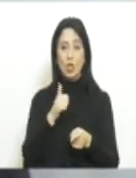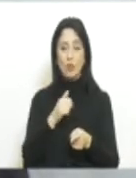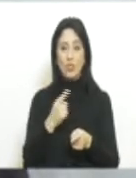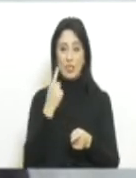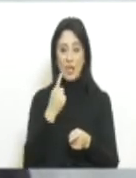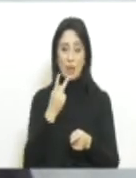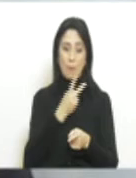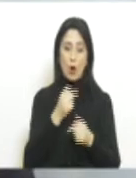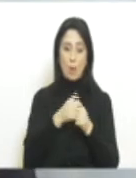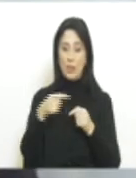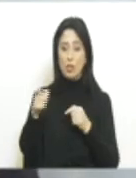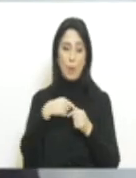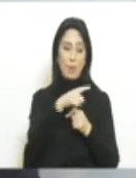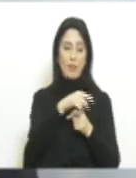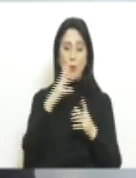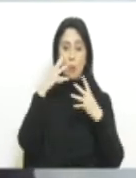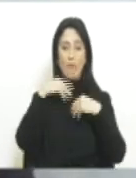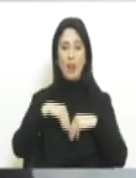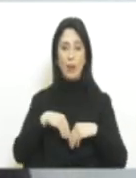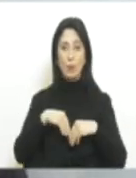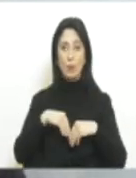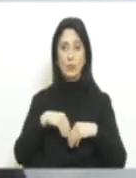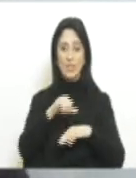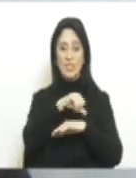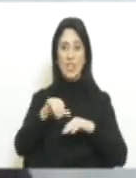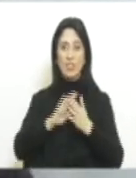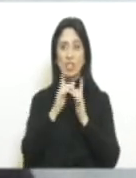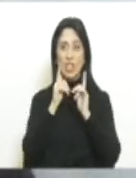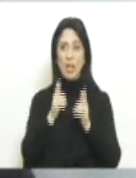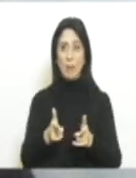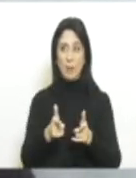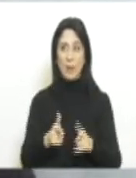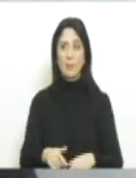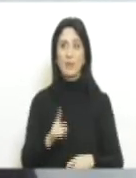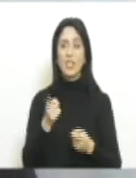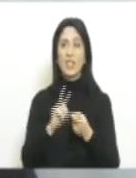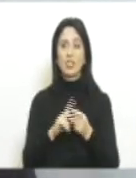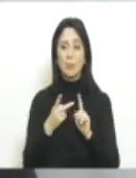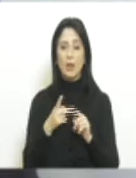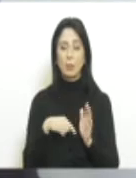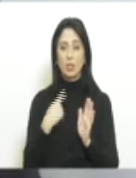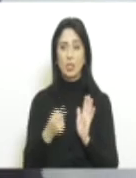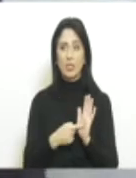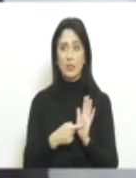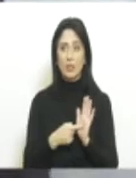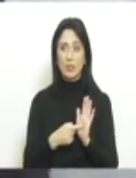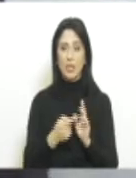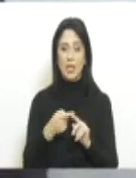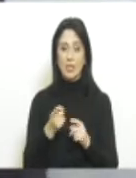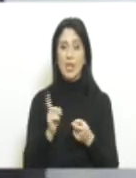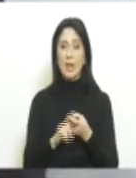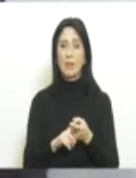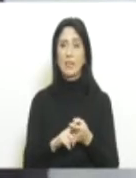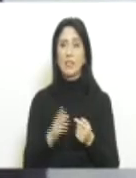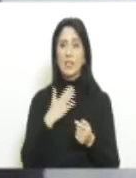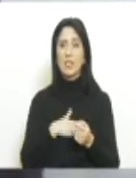ასევე მეორე მეზობელთან მოახერხოთ საზღვრების შეთანხმება. რა შეეხება მეორე კითხვას, ეს ეხება ასევე